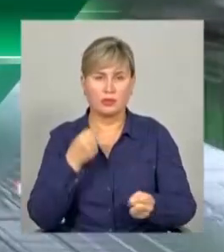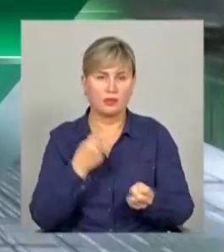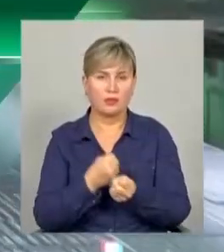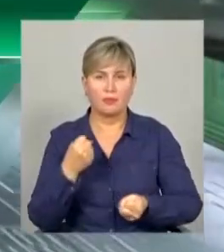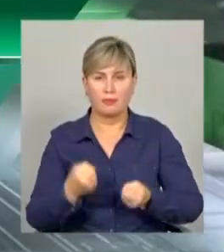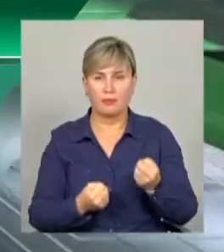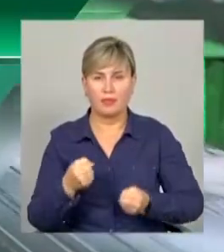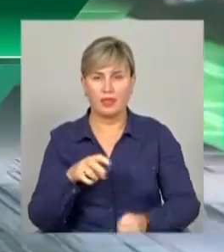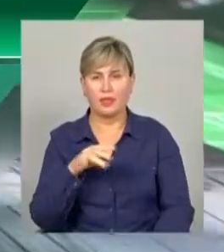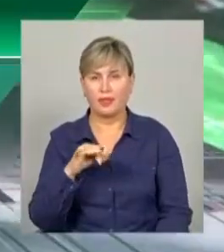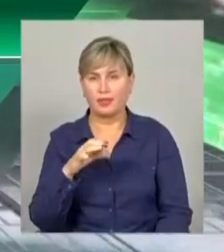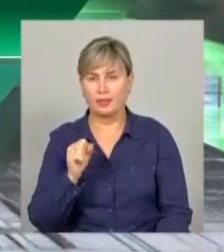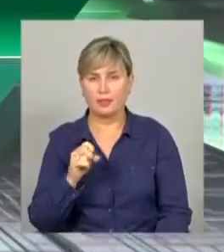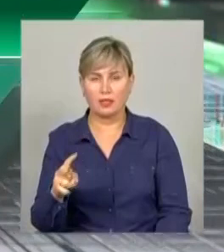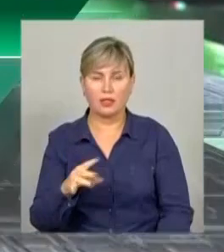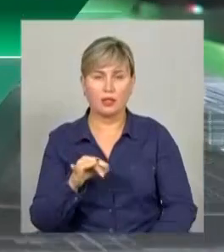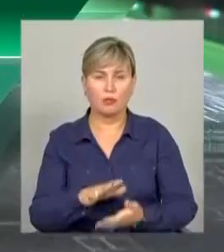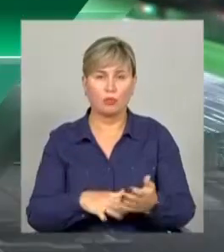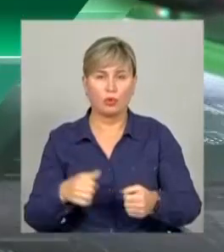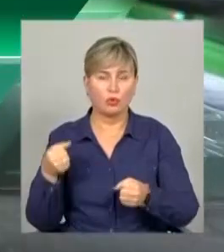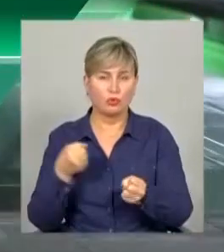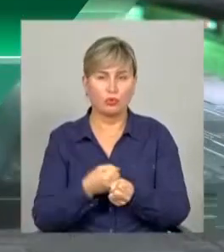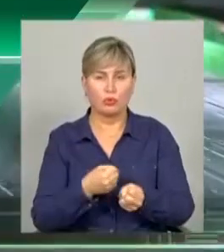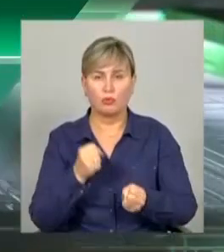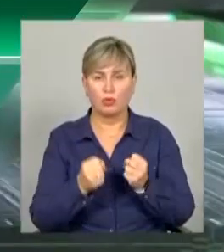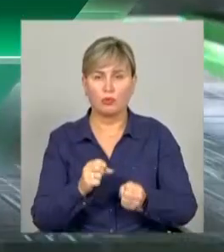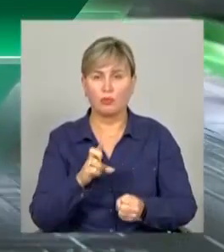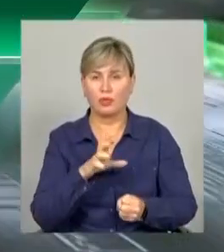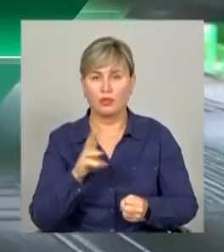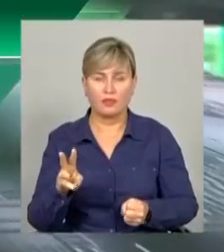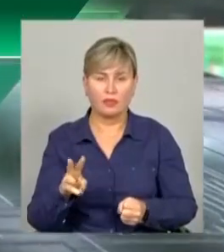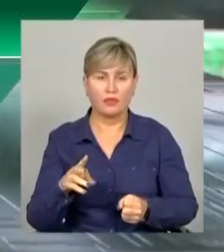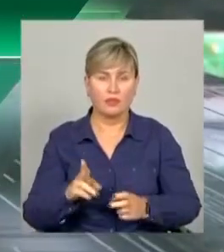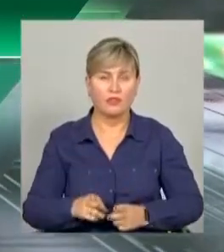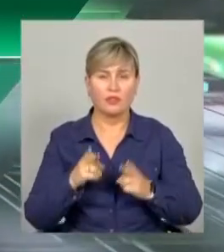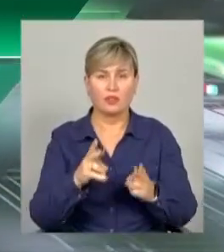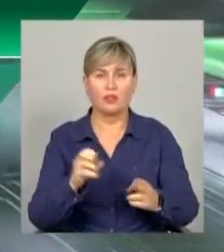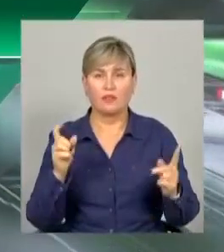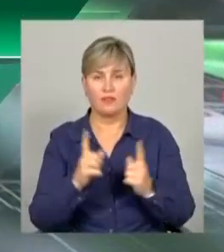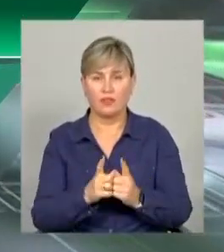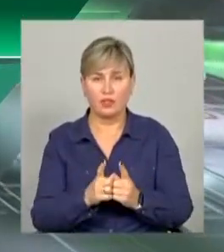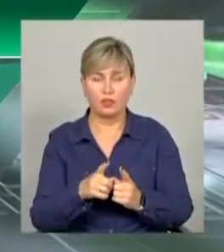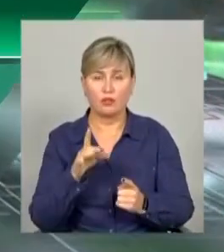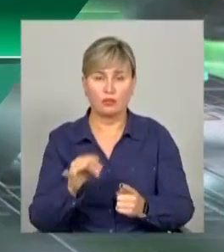автомашиной марки Nissan. Вследствие удара автомашина BMW по инерции выехала на встречную полосу